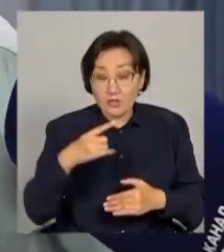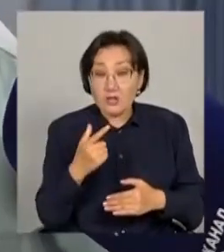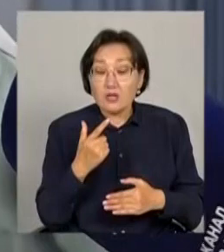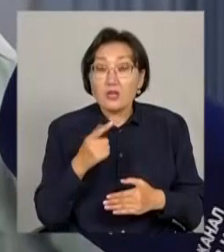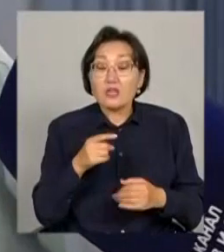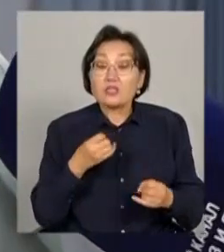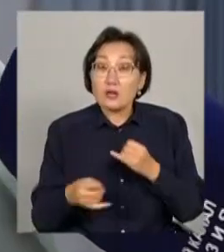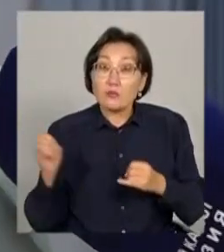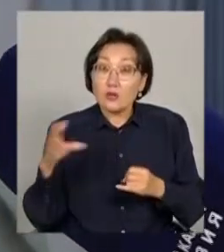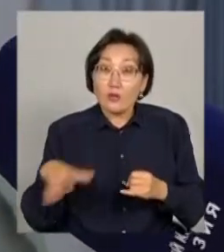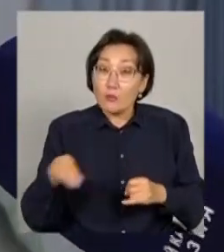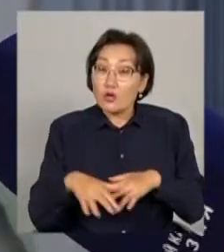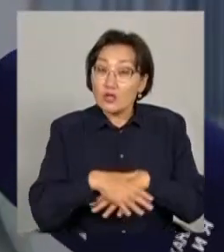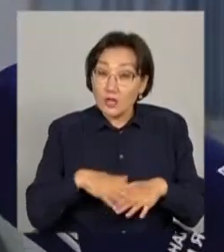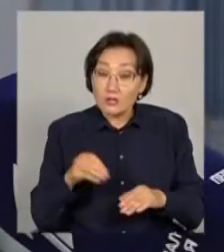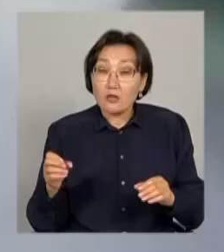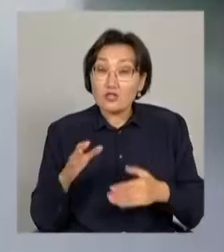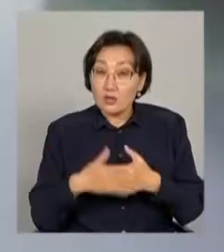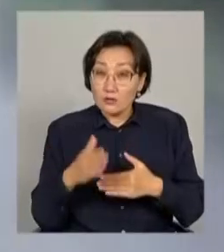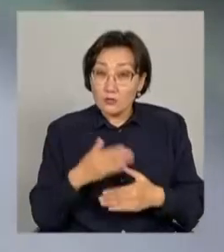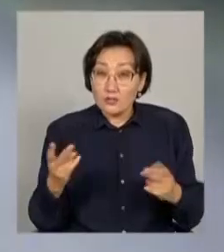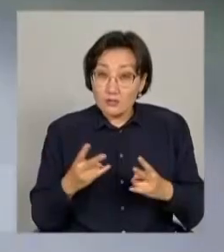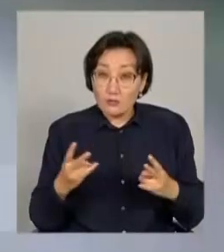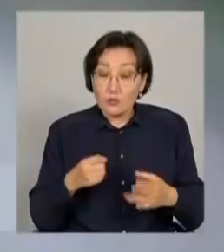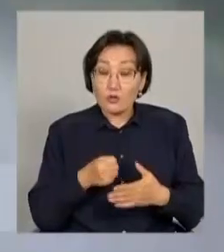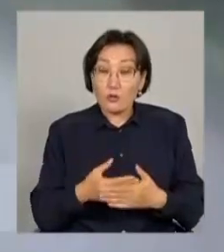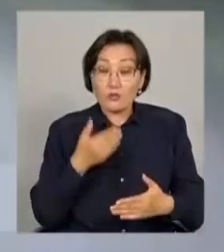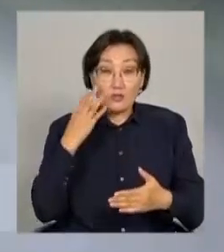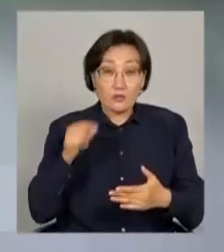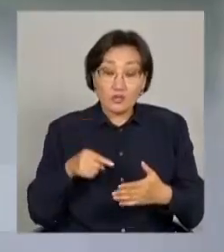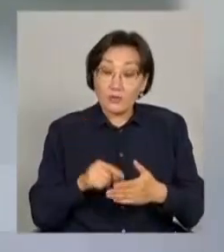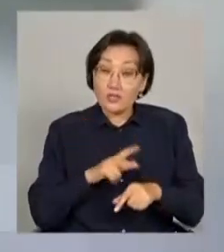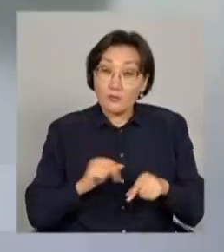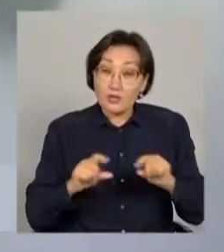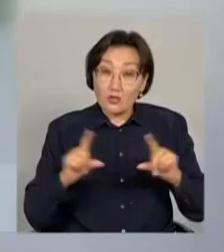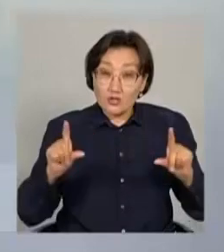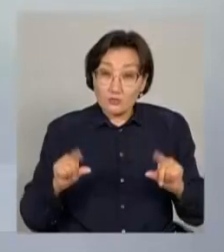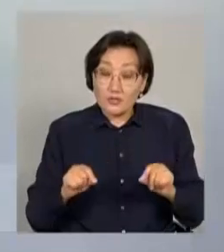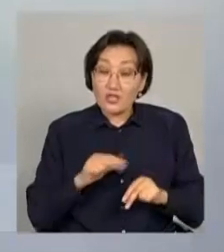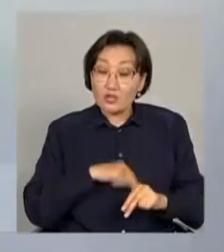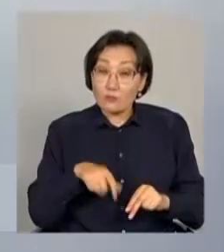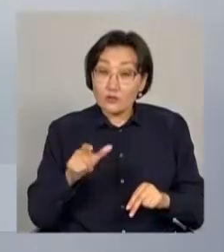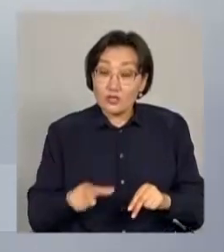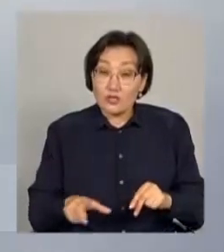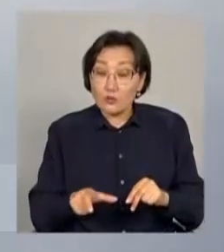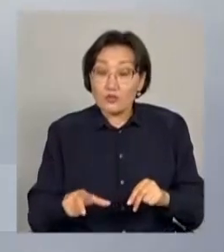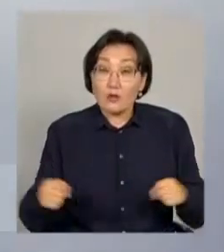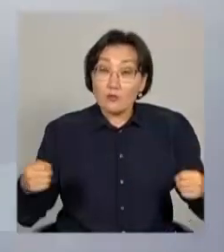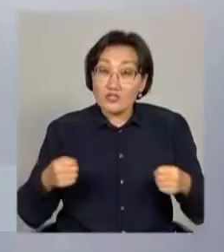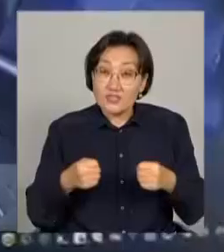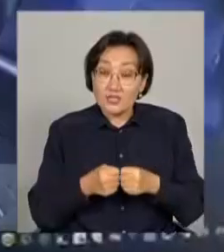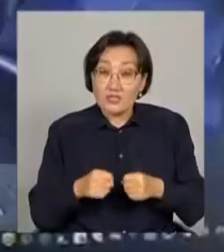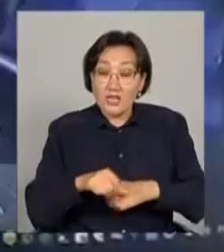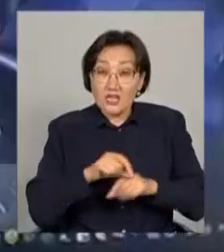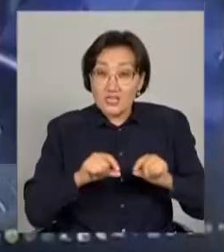бүкіл Қазақстанды жазалау керек. Сол әділеттілік па? Бұған дейін Алматы қалалық полиция департаменті қызметкерлері жол көлік оқиғасының